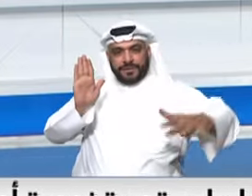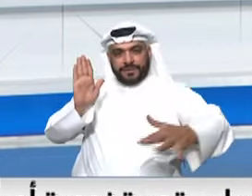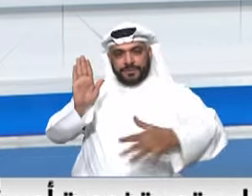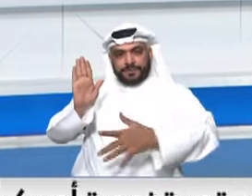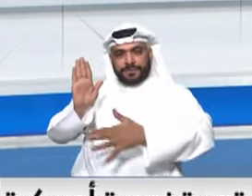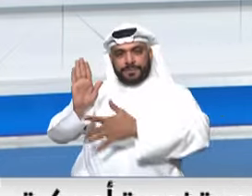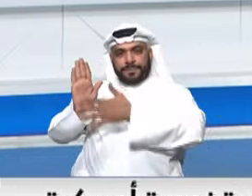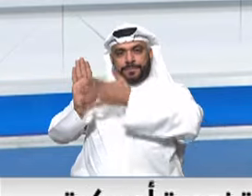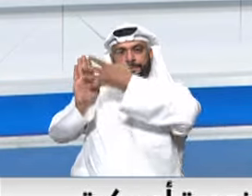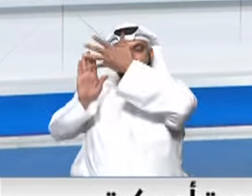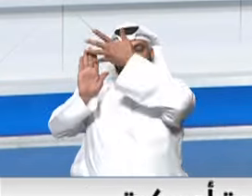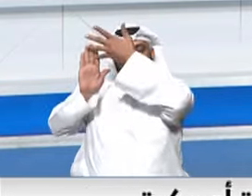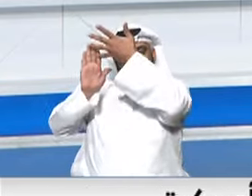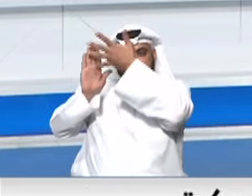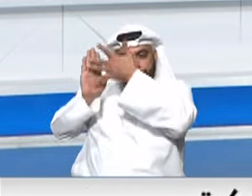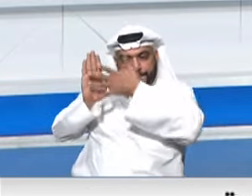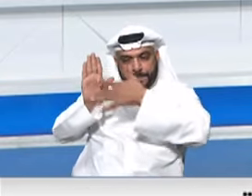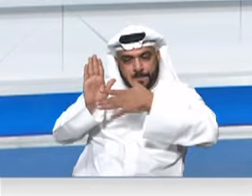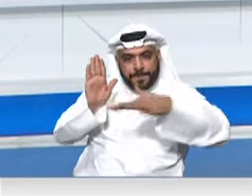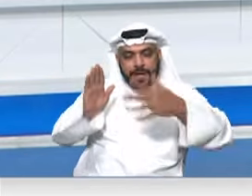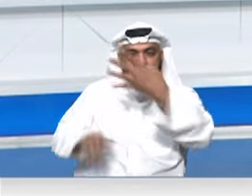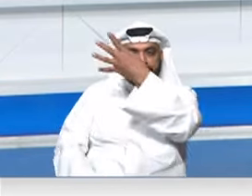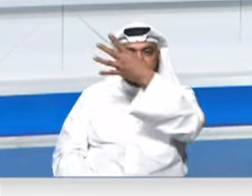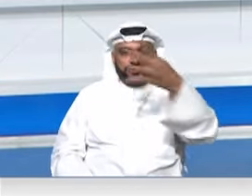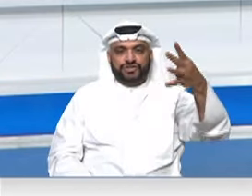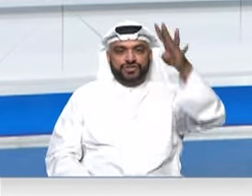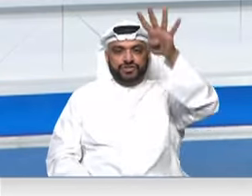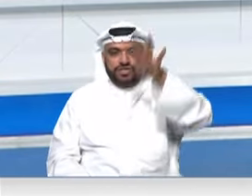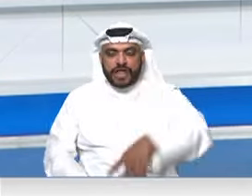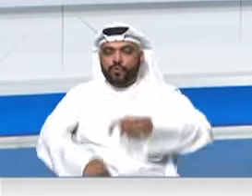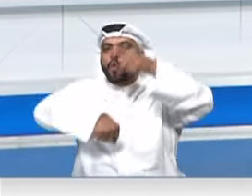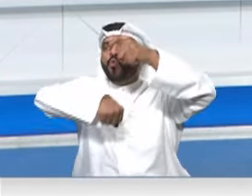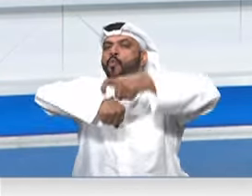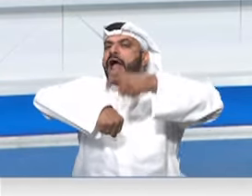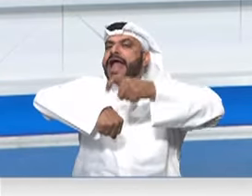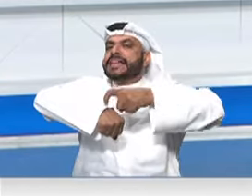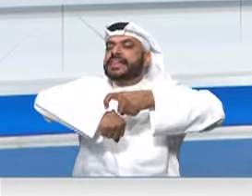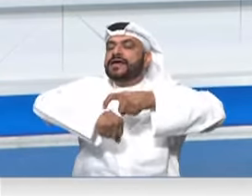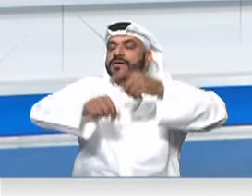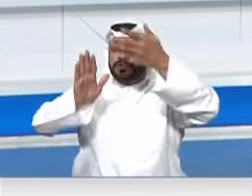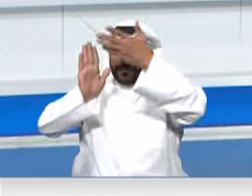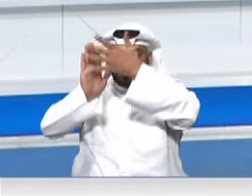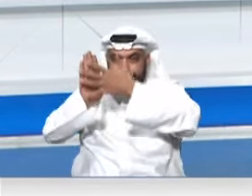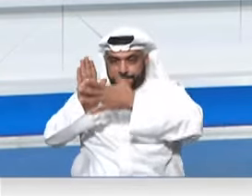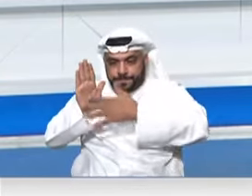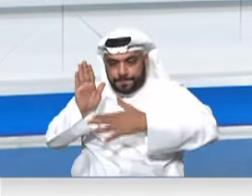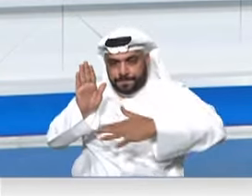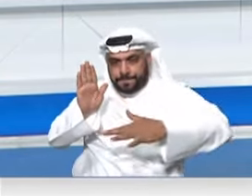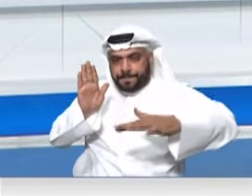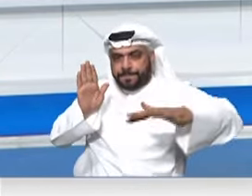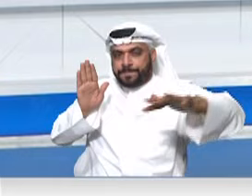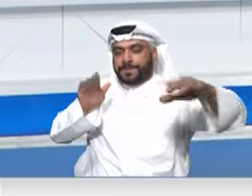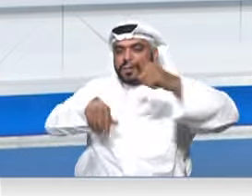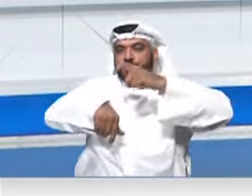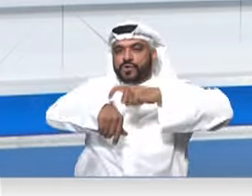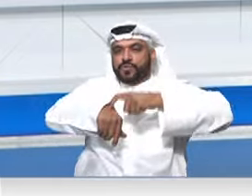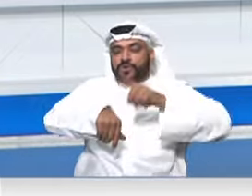10 دقيقة صباحا، والمد الثاني الساعة 10 و24 دقيقة مساء، والجزر الأول الساعة 4 و18 دقيقة صباحا، والجزر الثاني